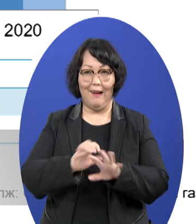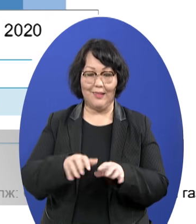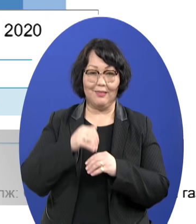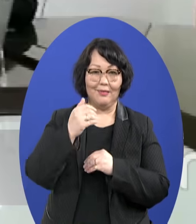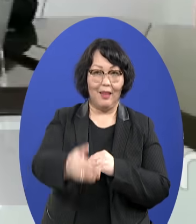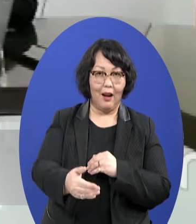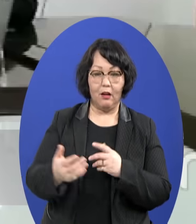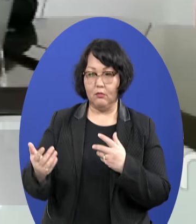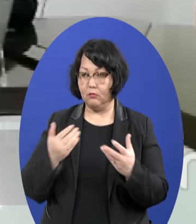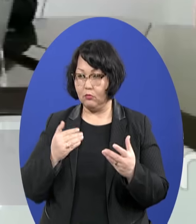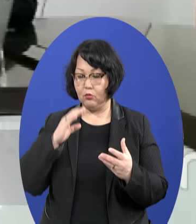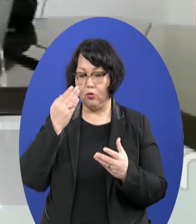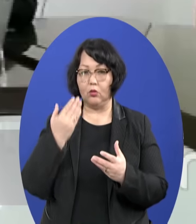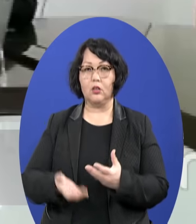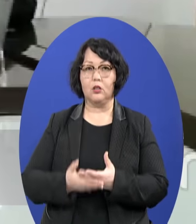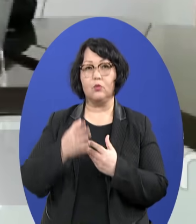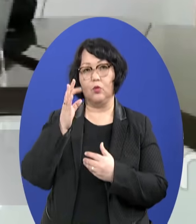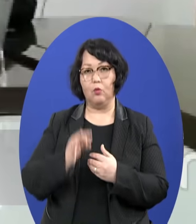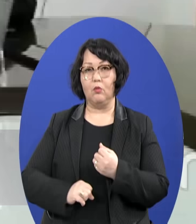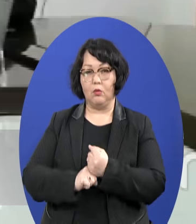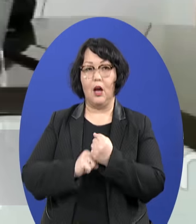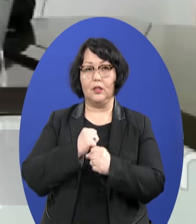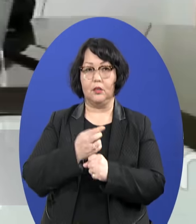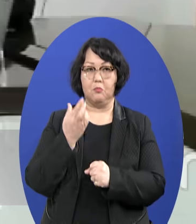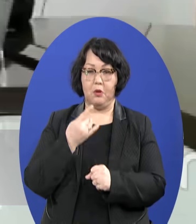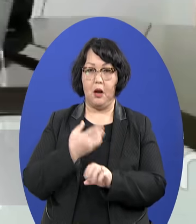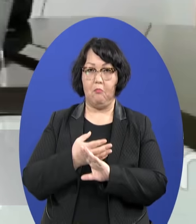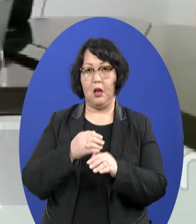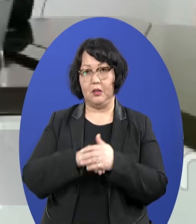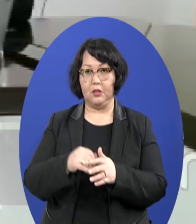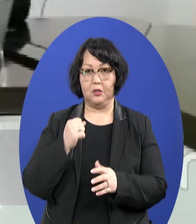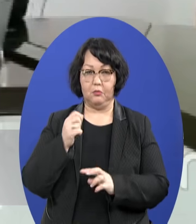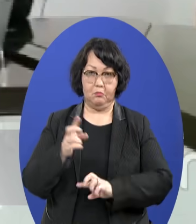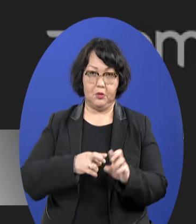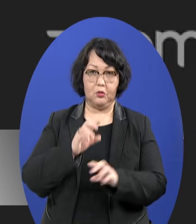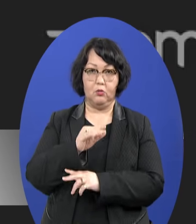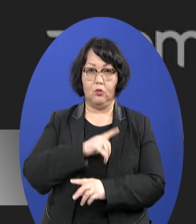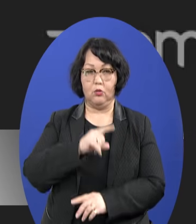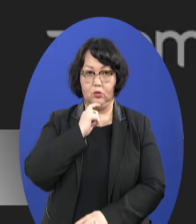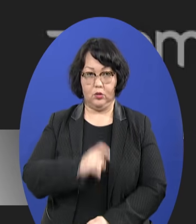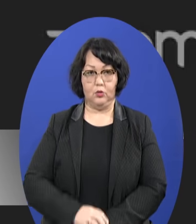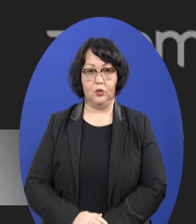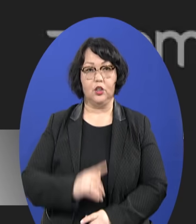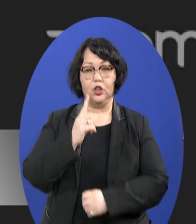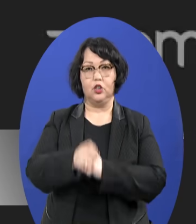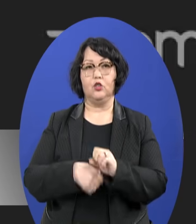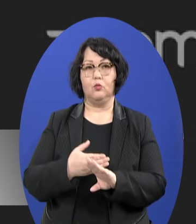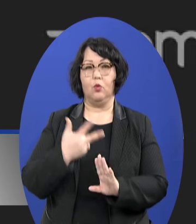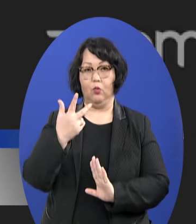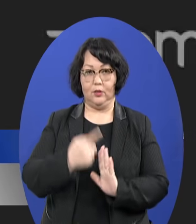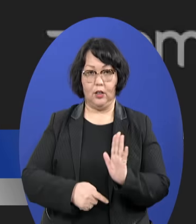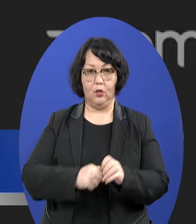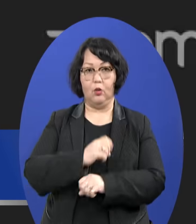бодит дэмжлэг болж ажлын байраа хадгалах боломжтой гэдгийг бизнесийн төлөөлөл хэлж байна. Өнгөрсөн жил 3 сарын ковидын